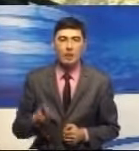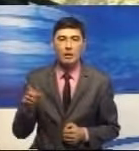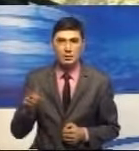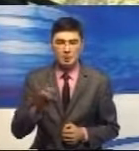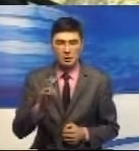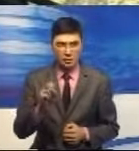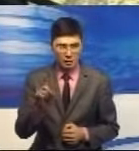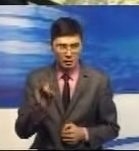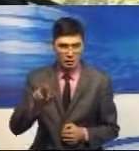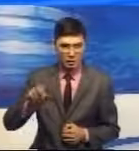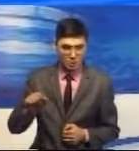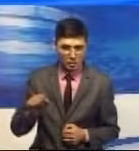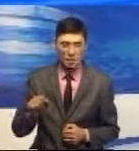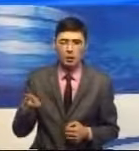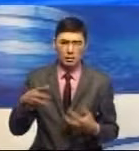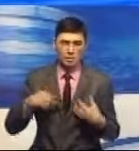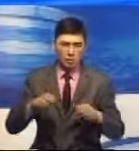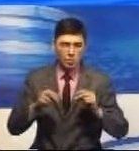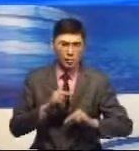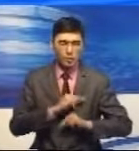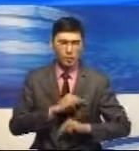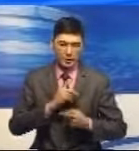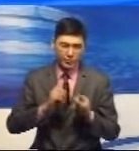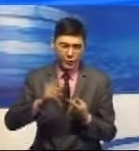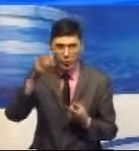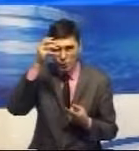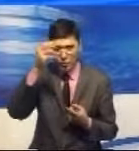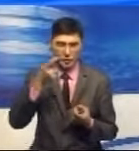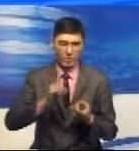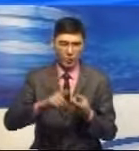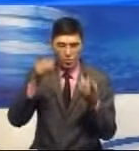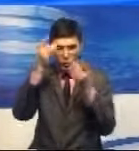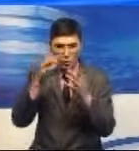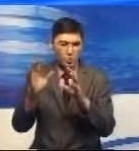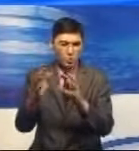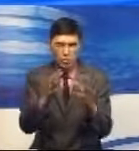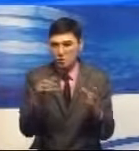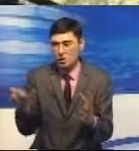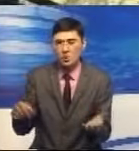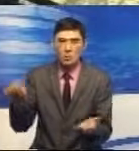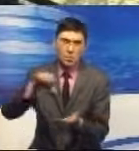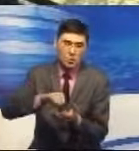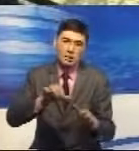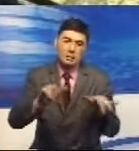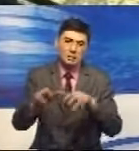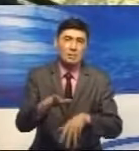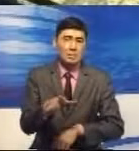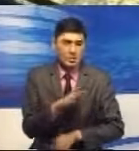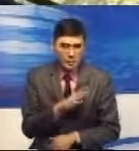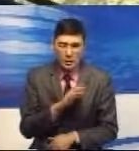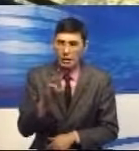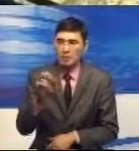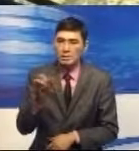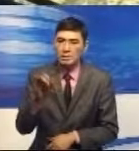еңбегін сіңіріп кетті. Ірі мәдени ғылыми шараларды өткізуге араласты. Назипа Құлжанова мен